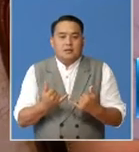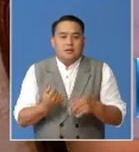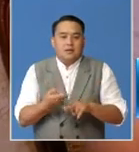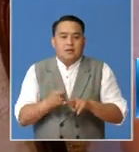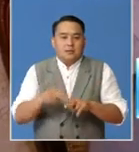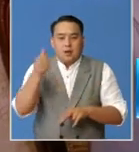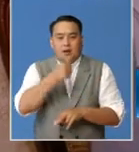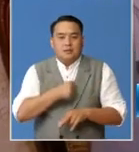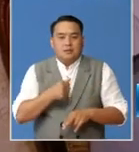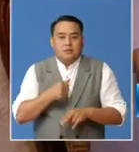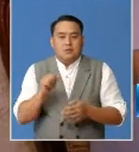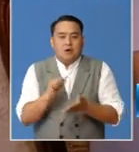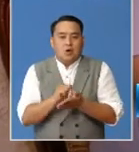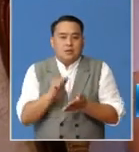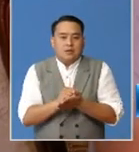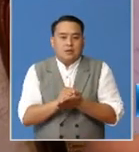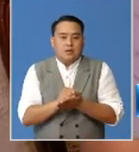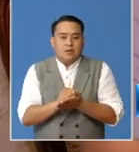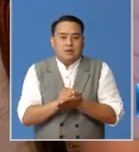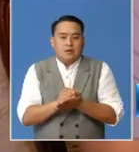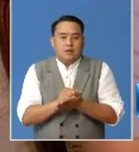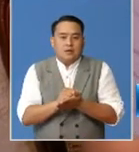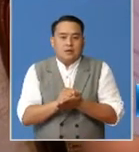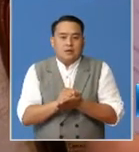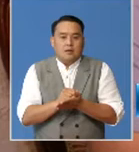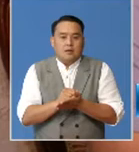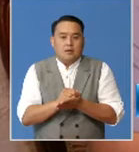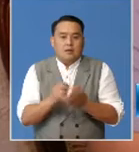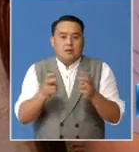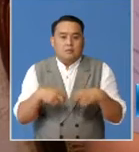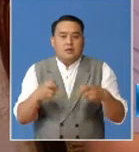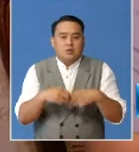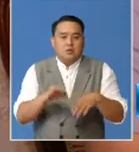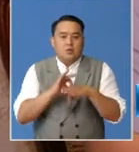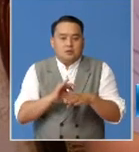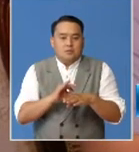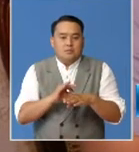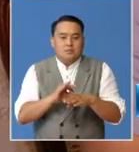бастап қайтадан мына қағаздарын бәрін неден өткізді де, тексерістен өткізіп қанын.